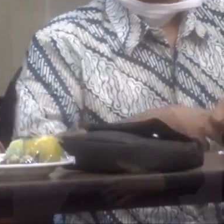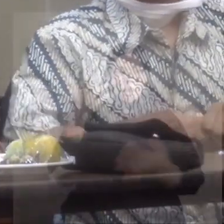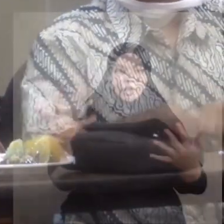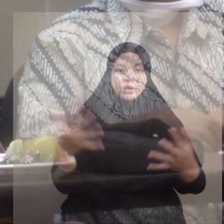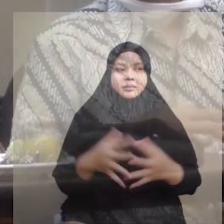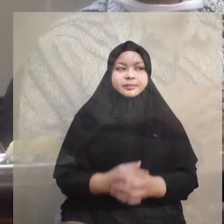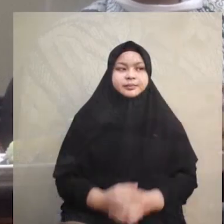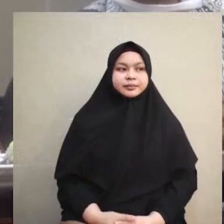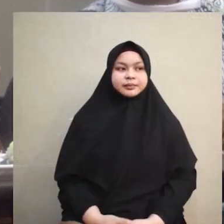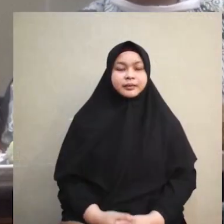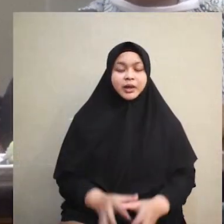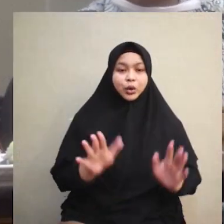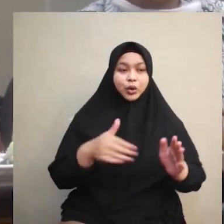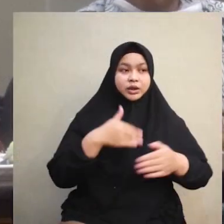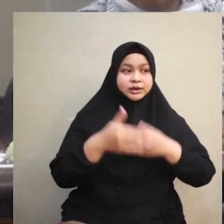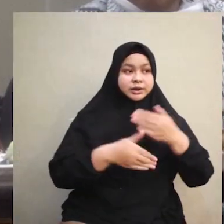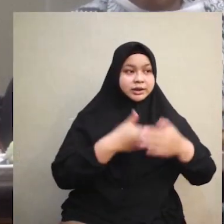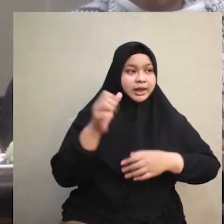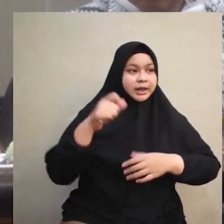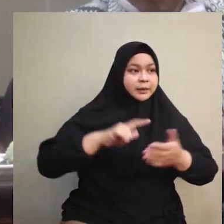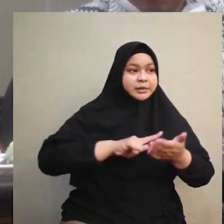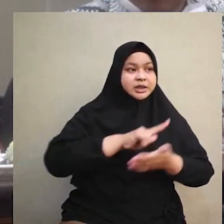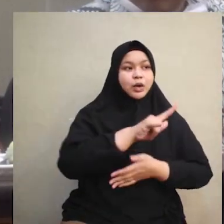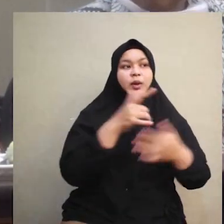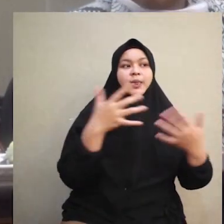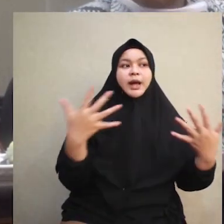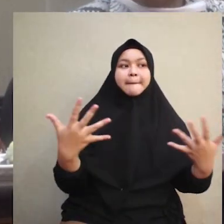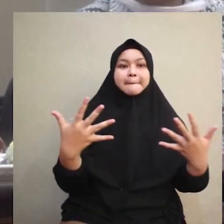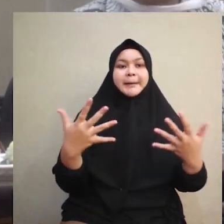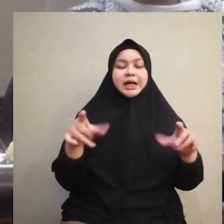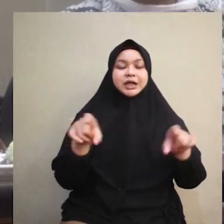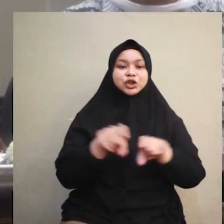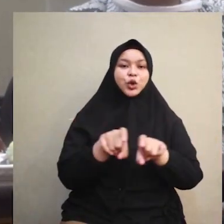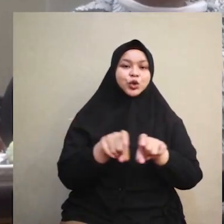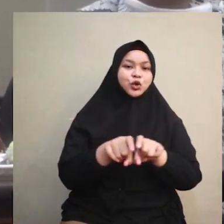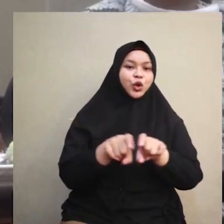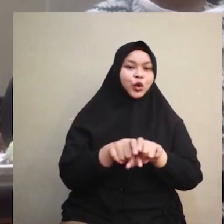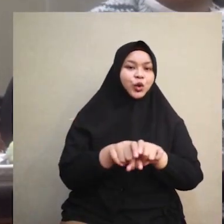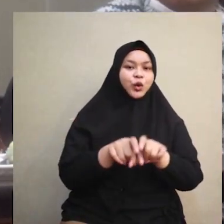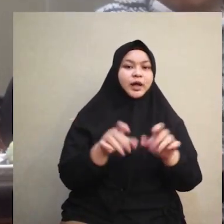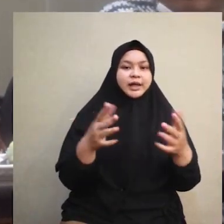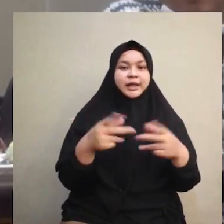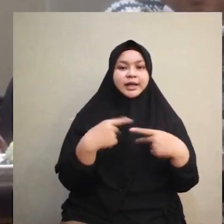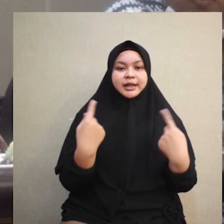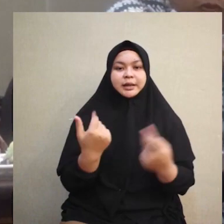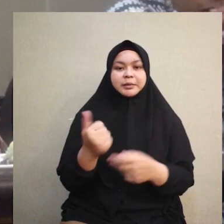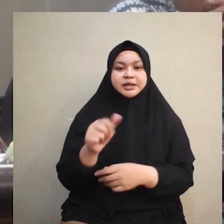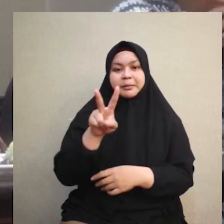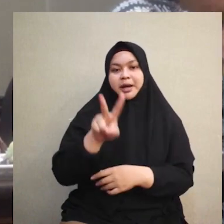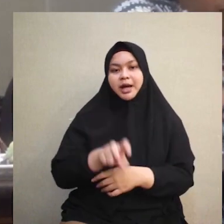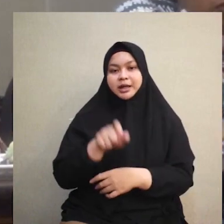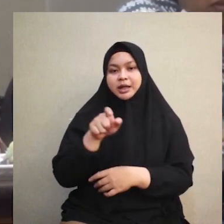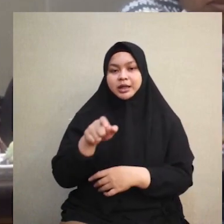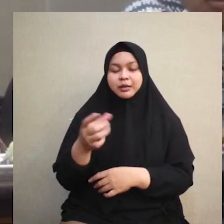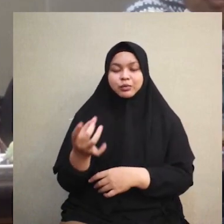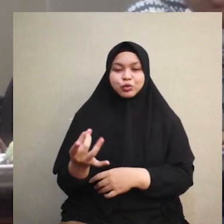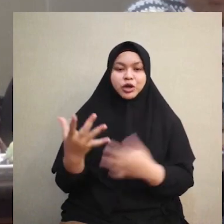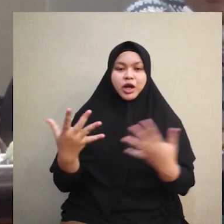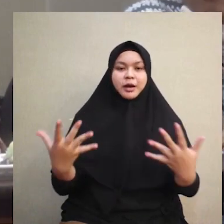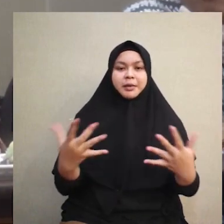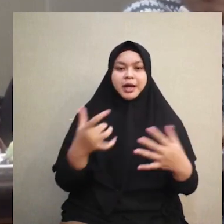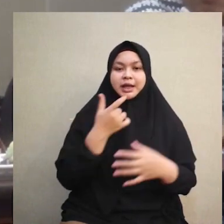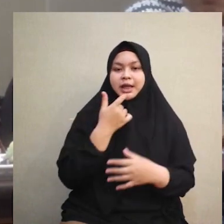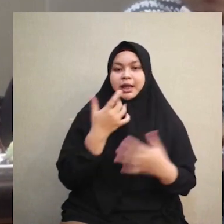sembari di jalan gitu di pesawat gitu ya apa yang paling cocok kira-kira yang bisa kita pakai yang paling muda itu ternyata